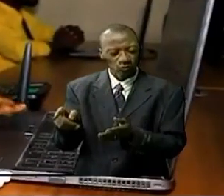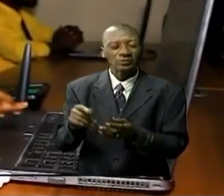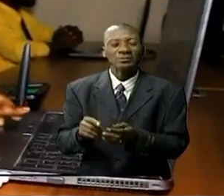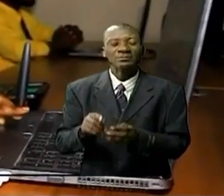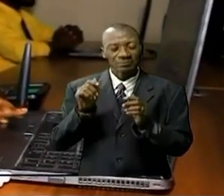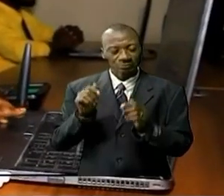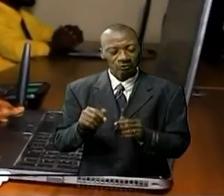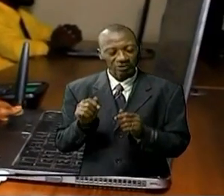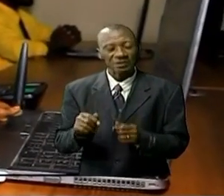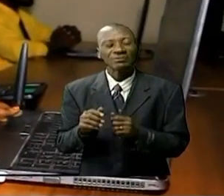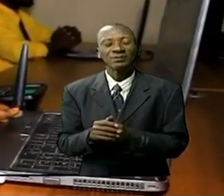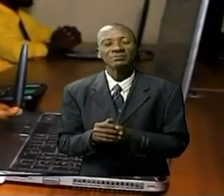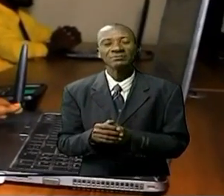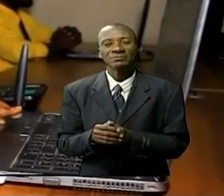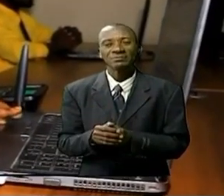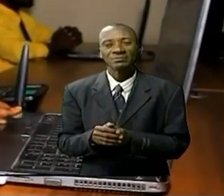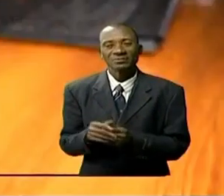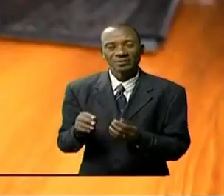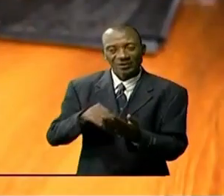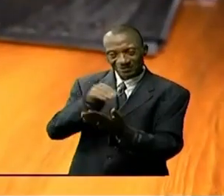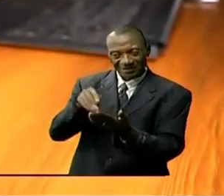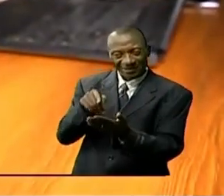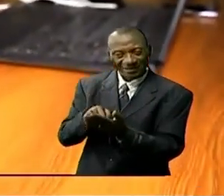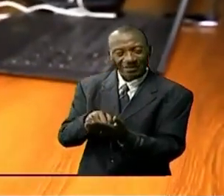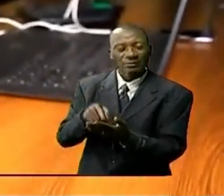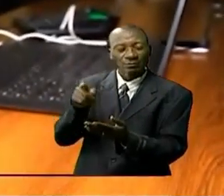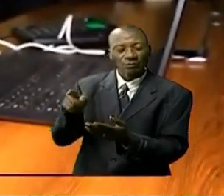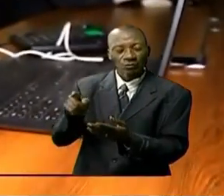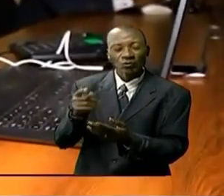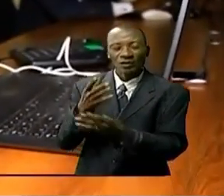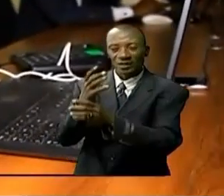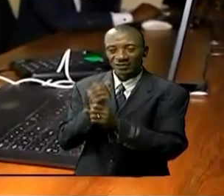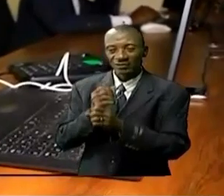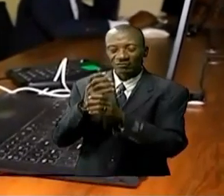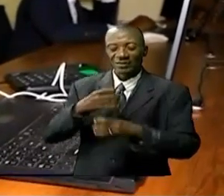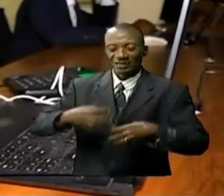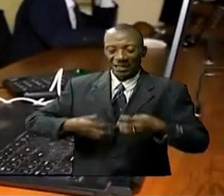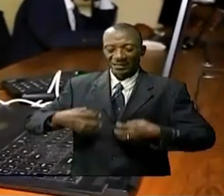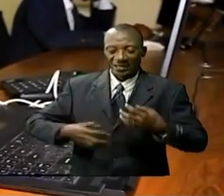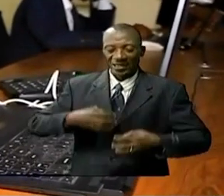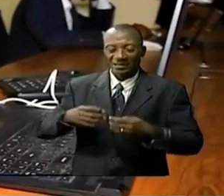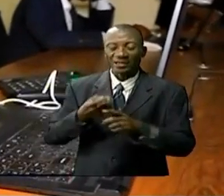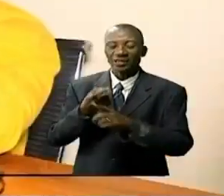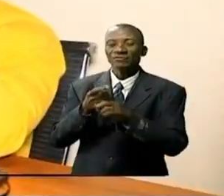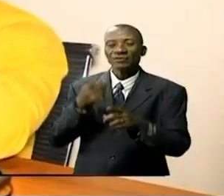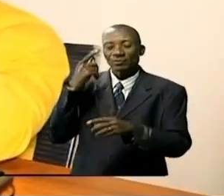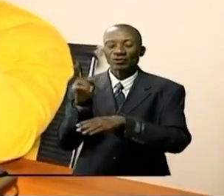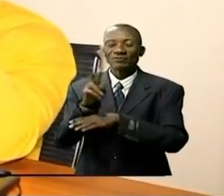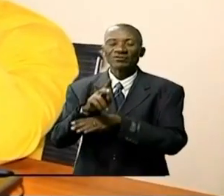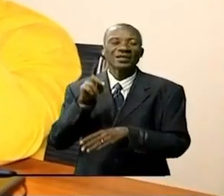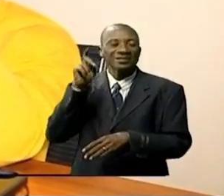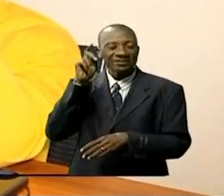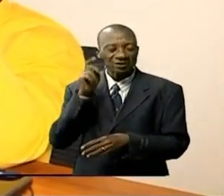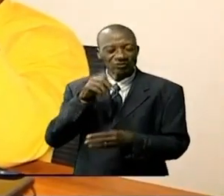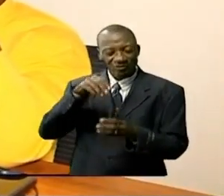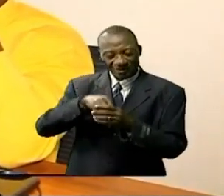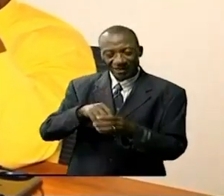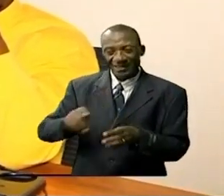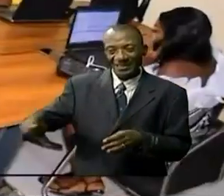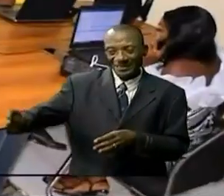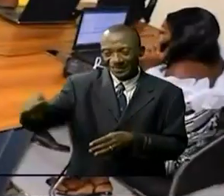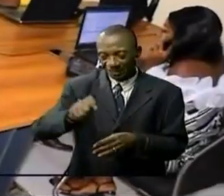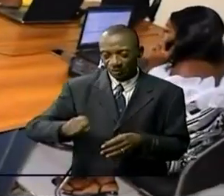un centre de monitoring pour recevoir les plaintes un rapport avec les violences sexuelles à travers le territoire national